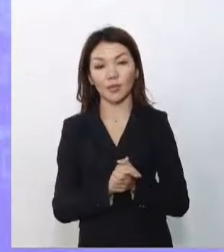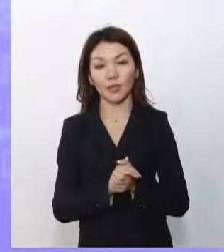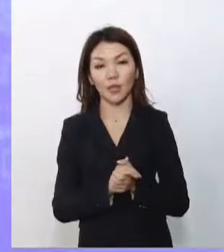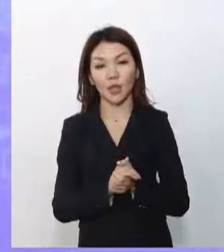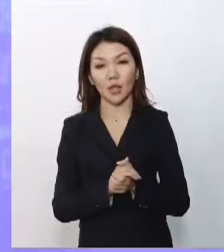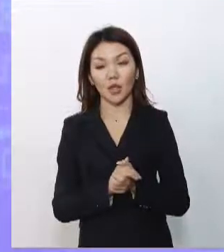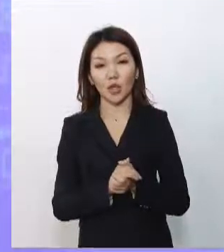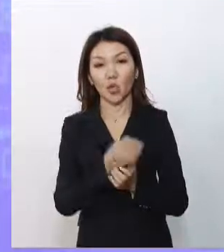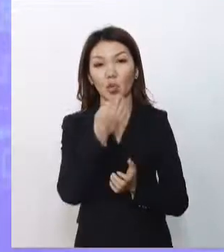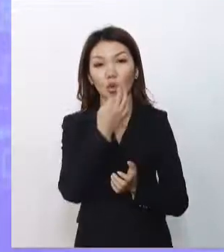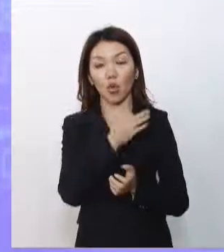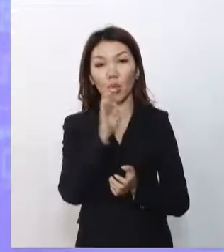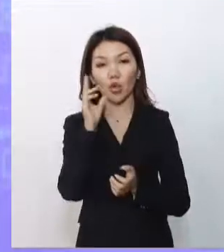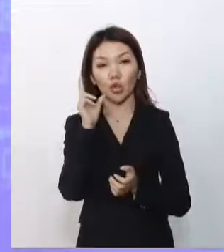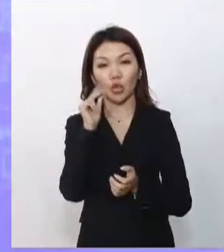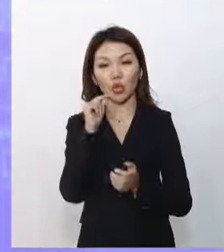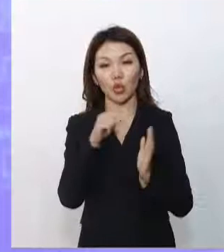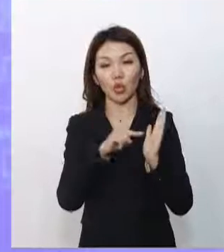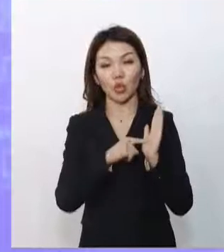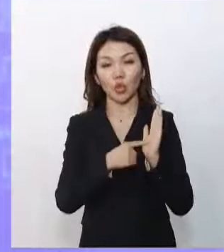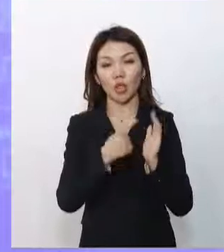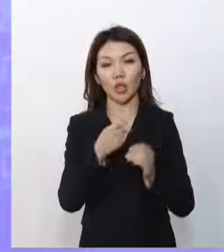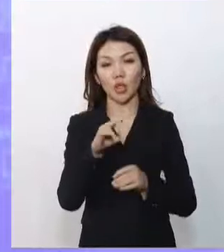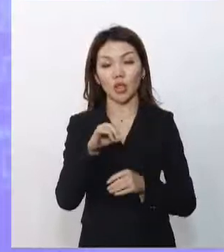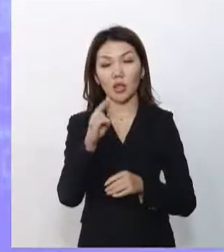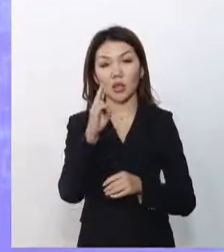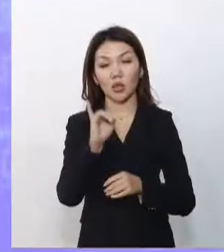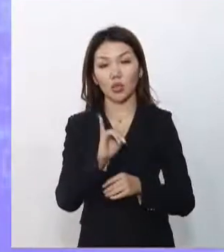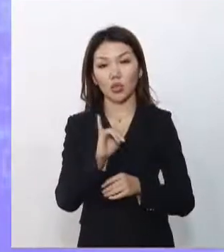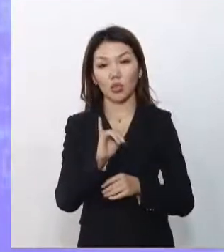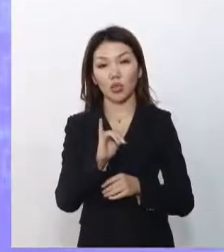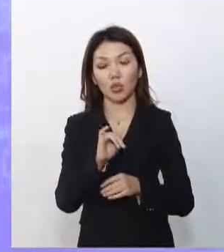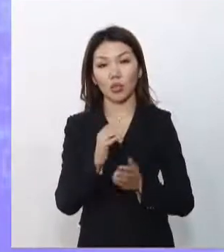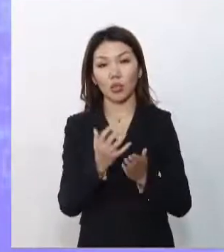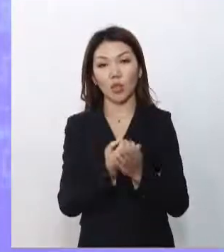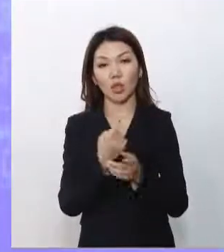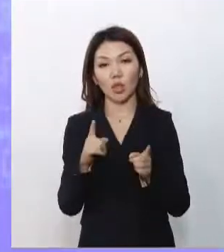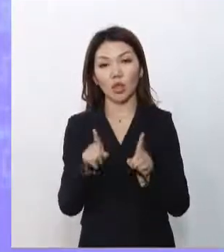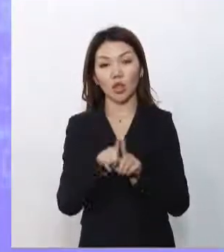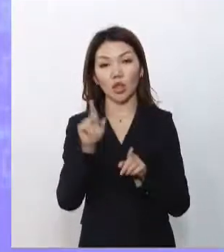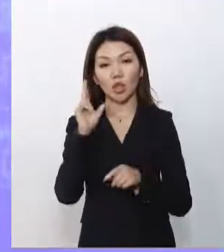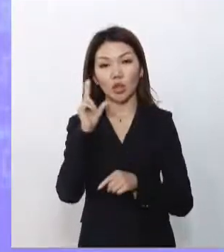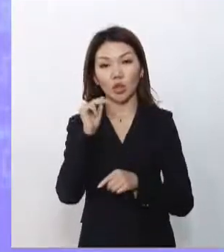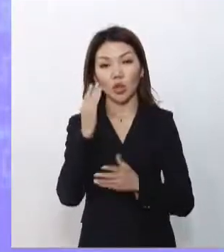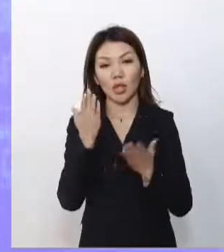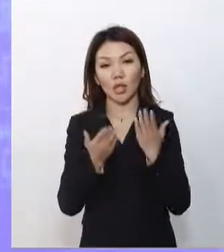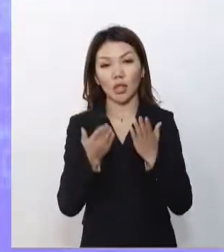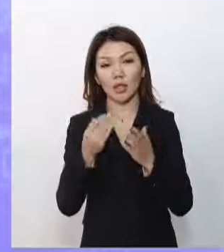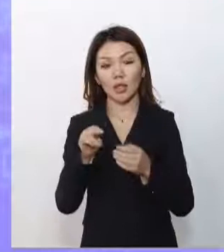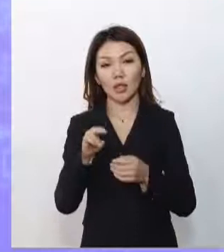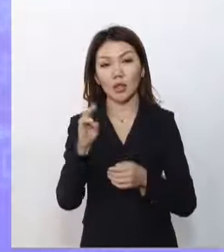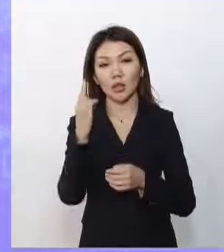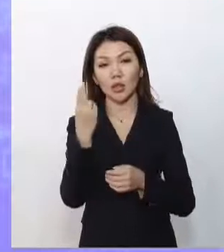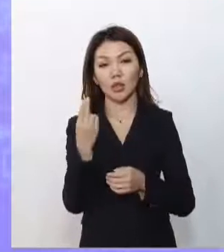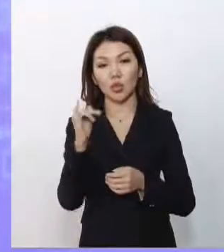Если любое число умножить на единицу, получится то же число. Если